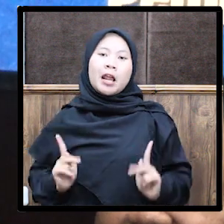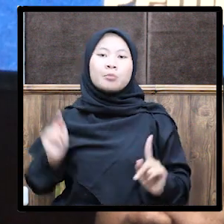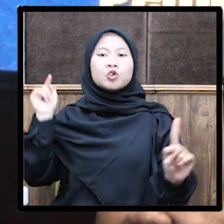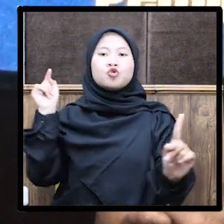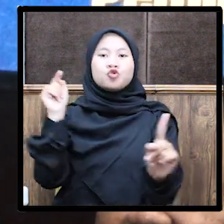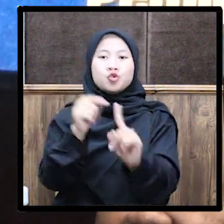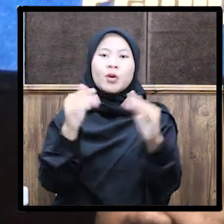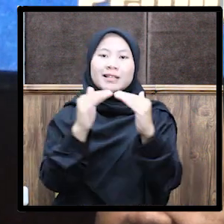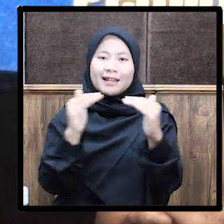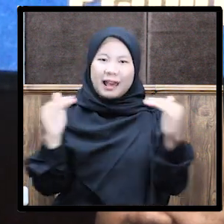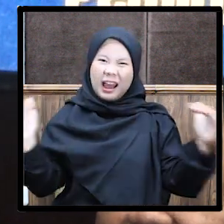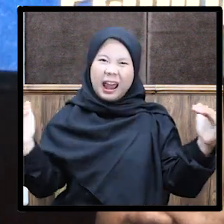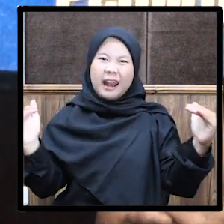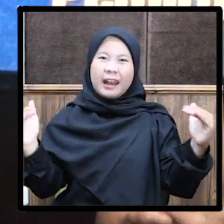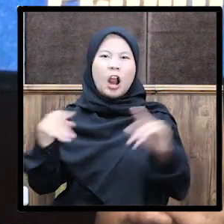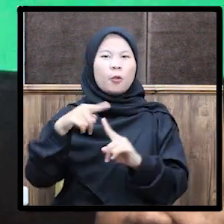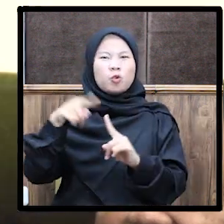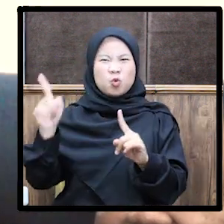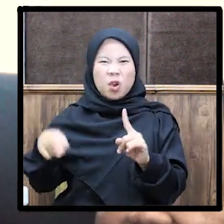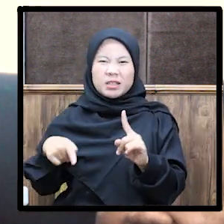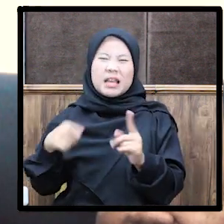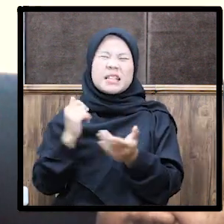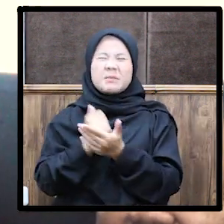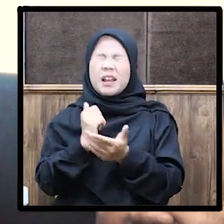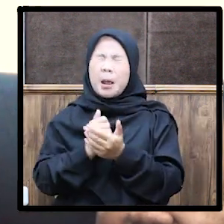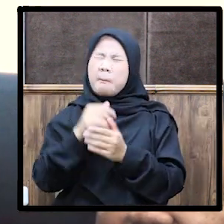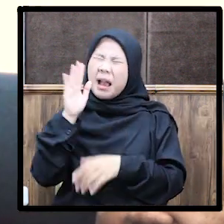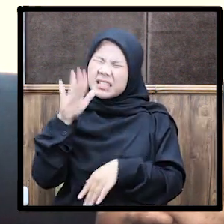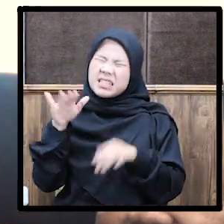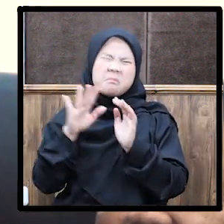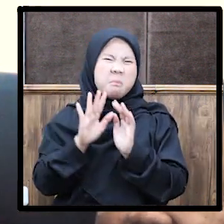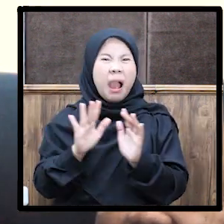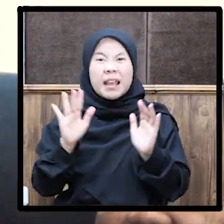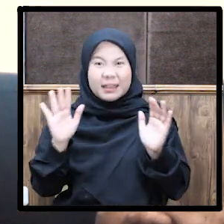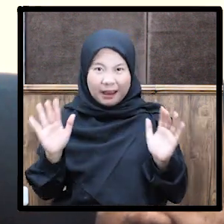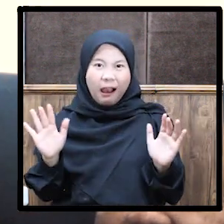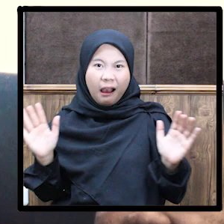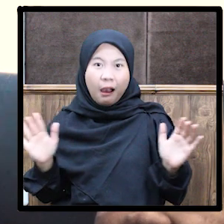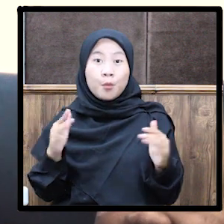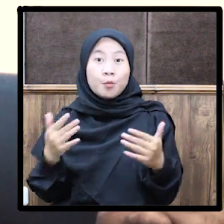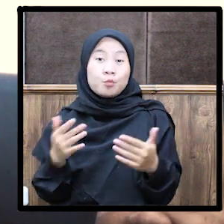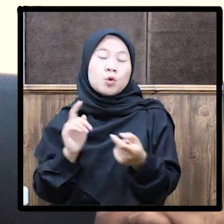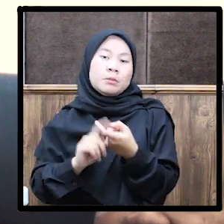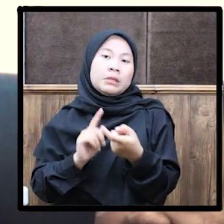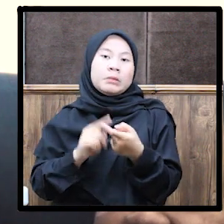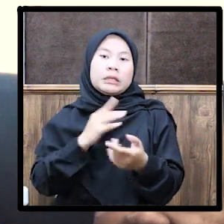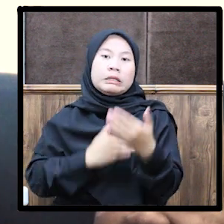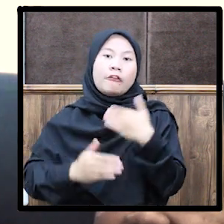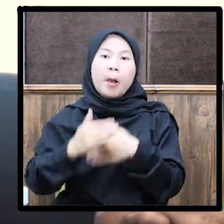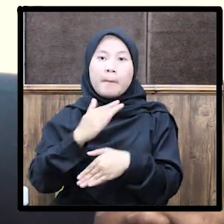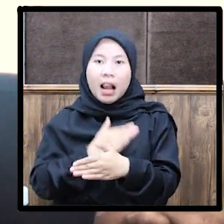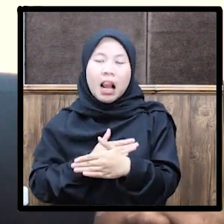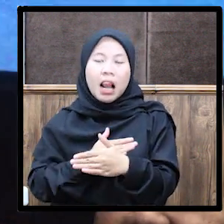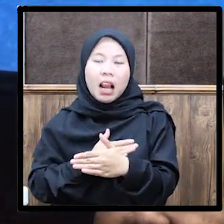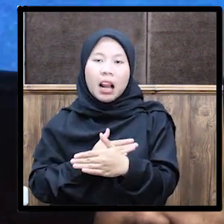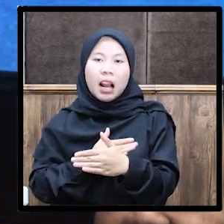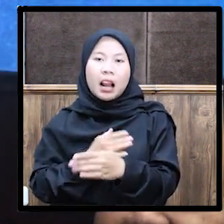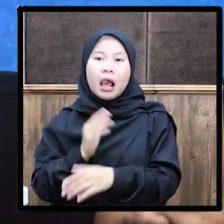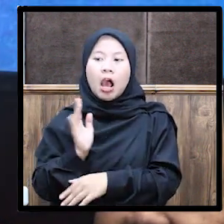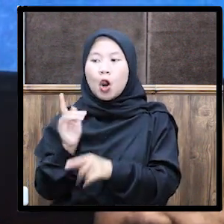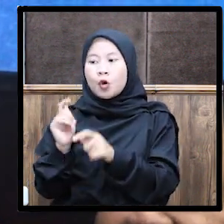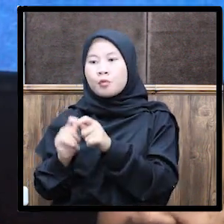Itu PR-nya masih banyak gitu ya. Khususnya di teman-teman difabel ini kalau dibuat